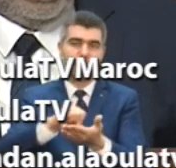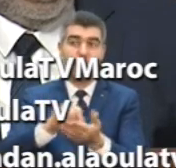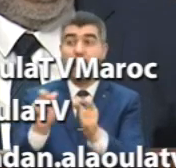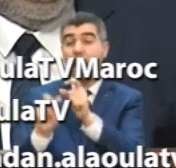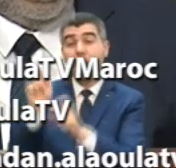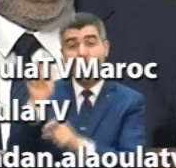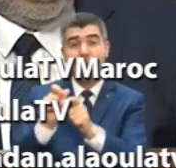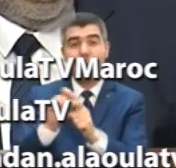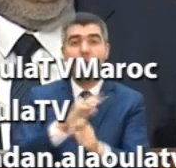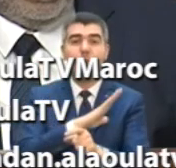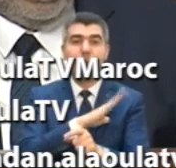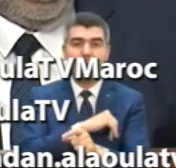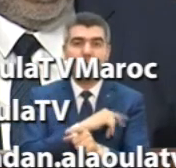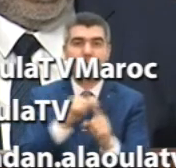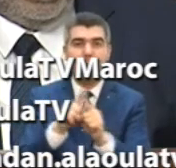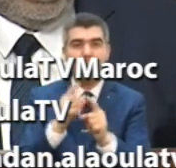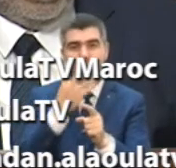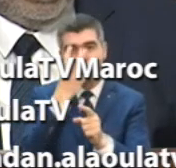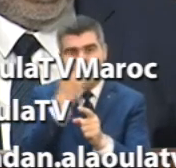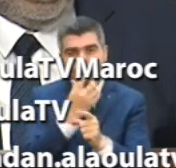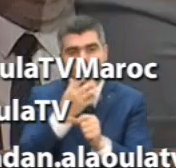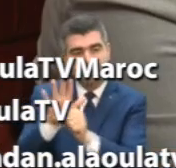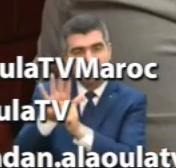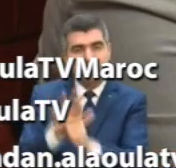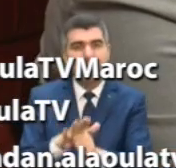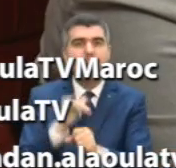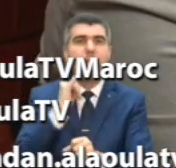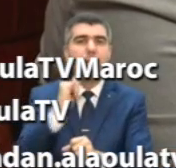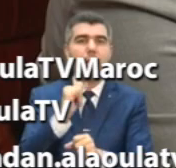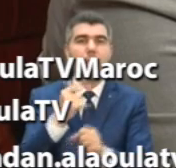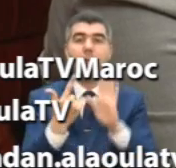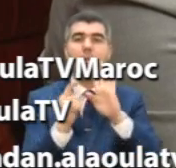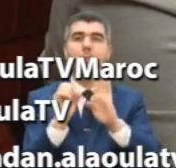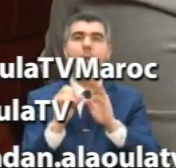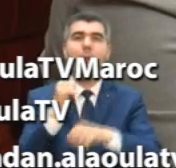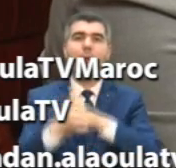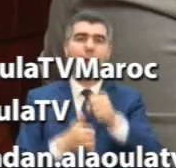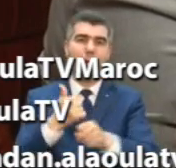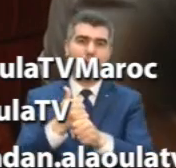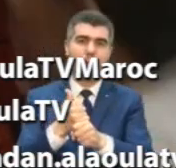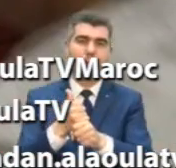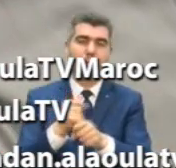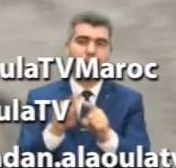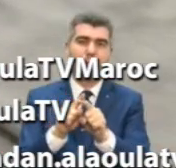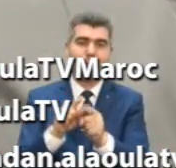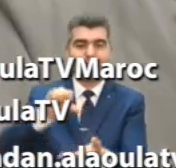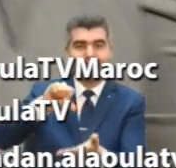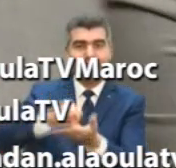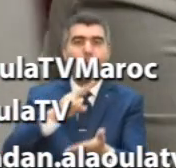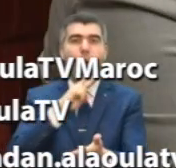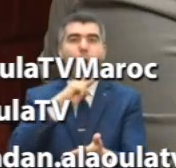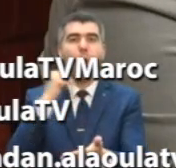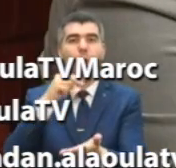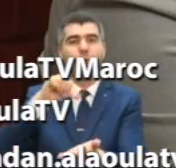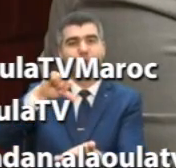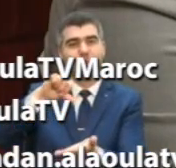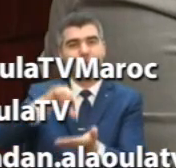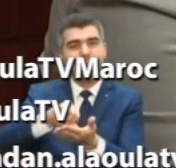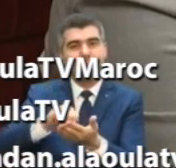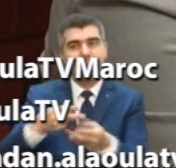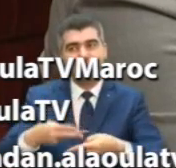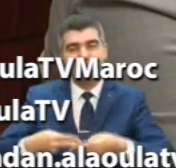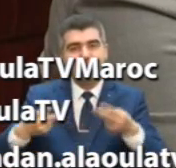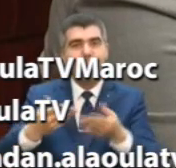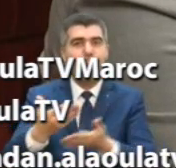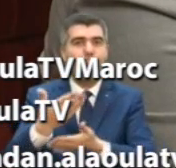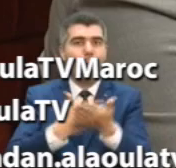يعاني من الظلم، من القهر، عبر أكثر من 70 سنة. لما تم غرس الكيان الصهيوني في قلب الأمة العربية الإسلامية